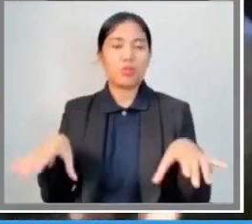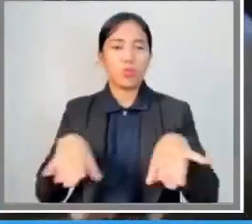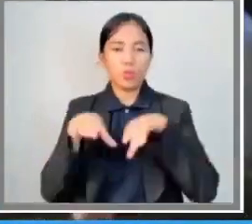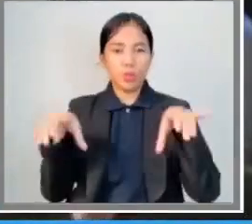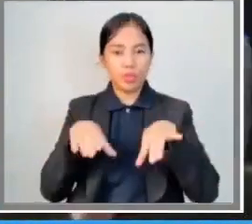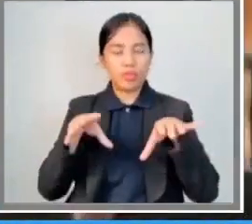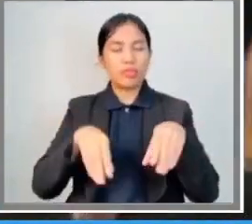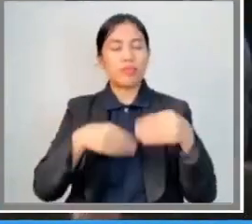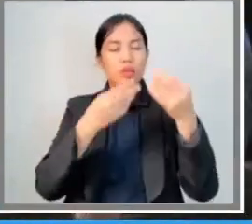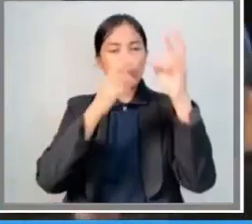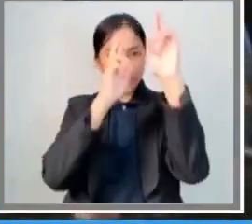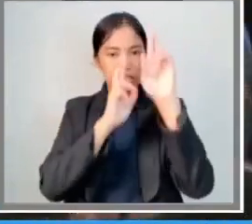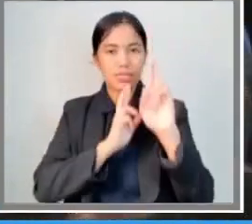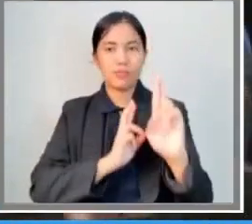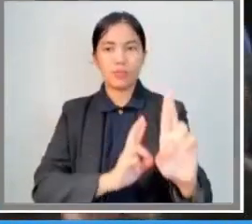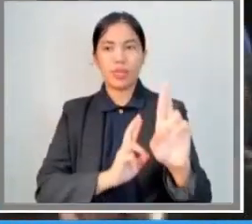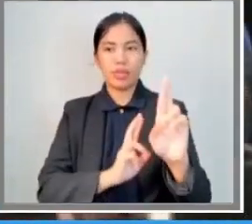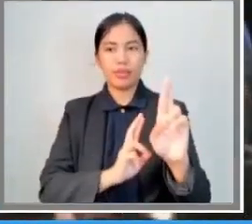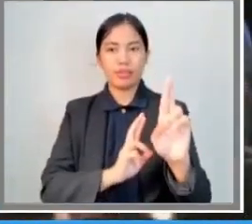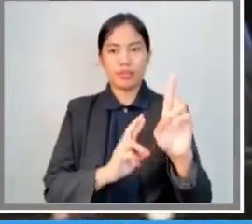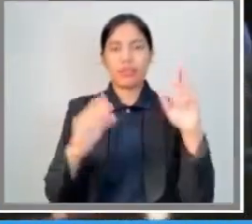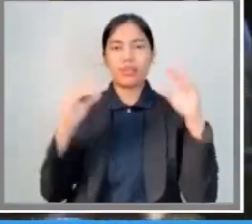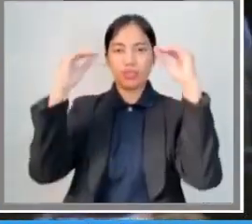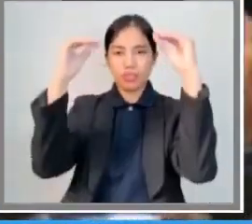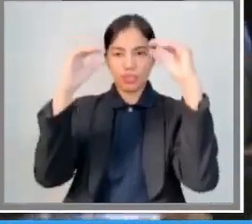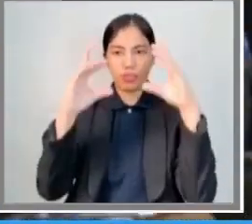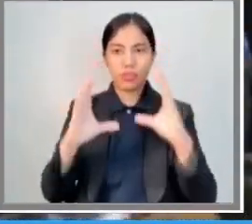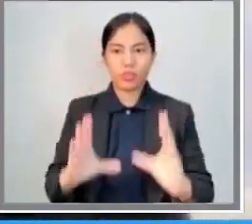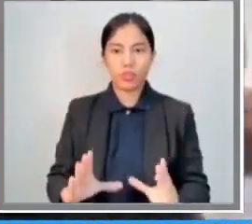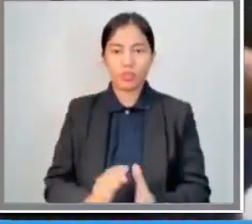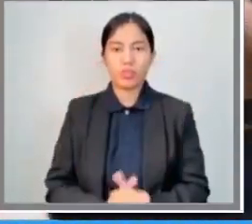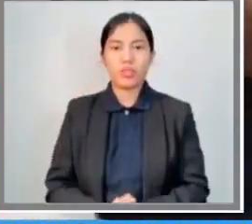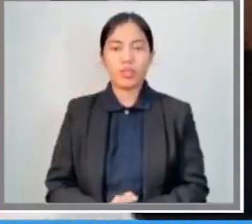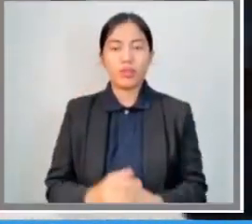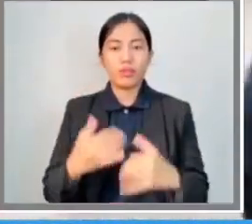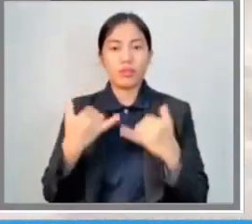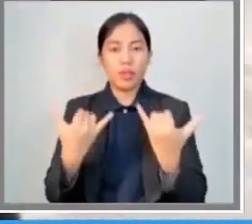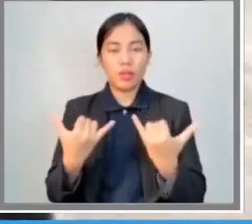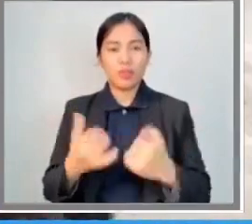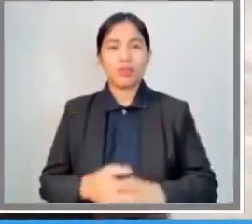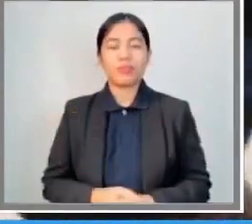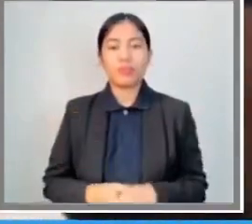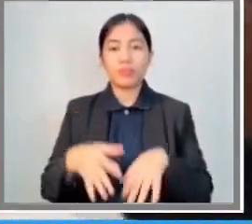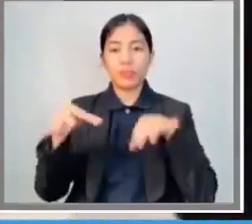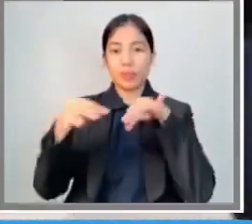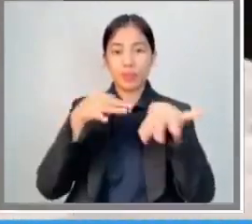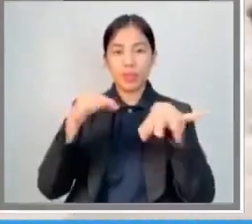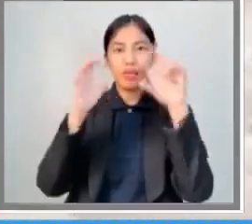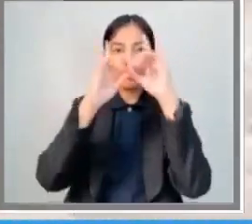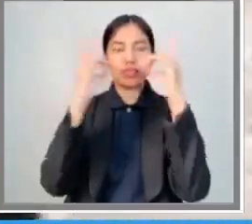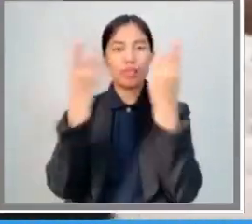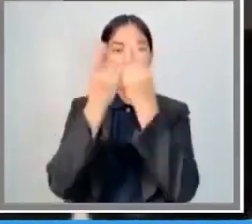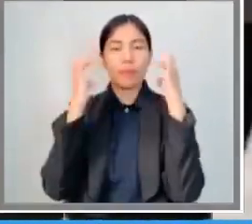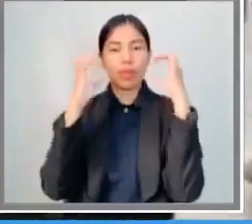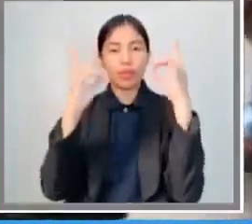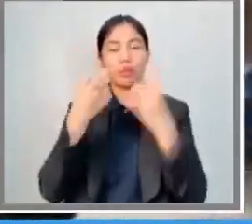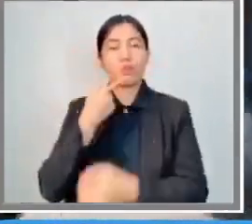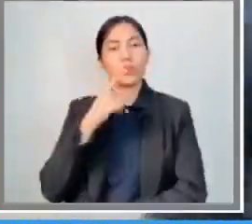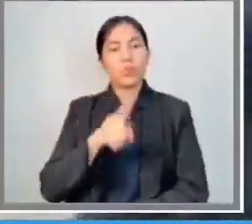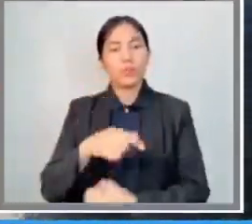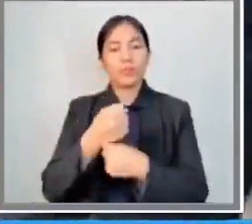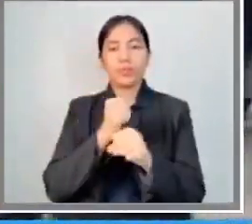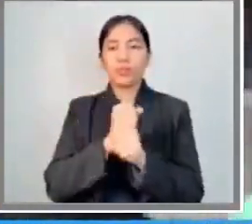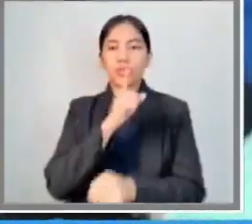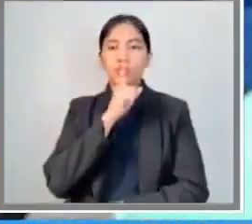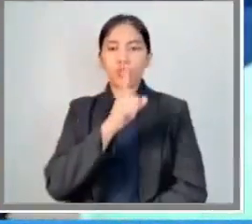buo ang mga educators. Ipinalawanag ni Duterte ang DepEd order hinggil sa pagsigurong malinis ang mga